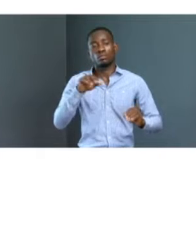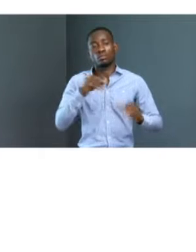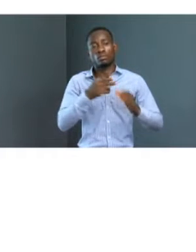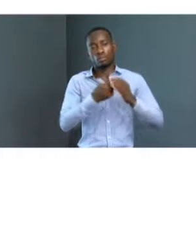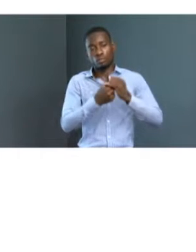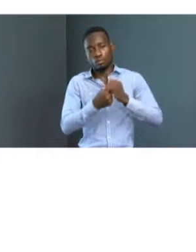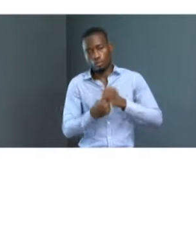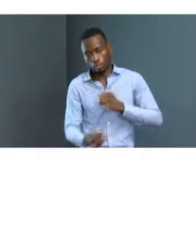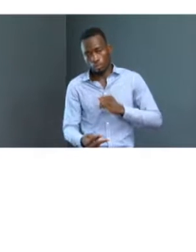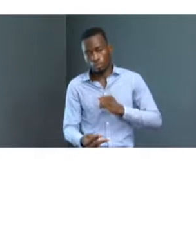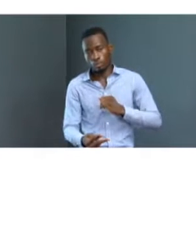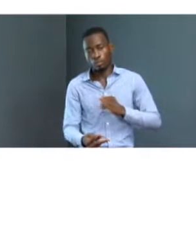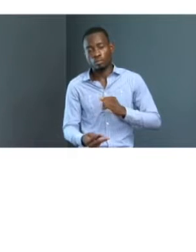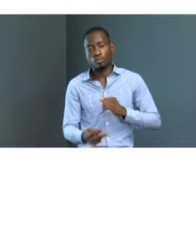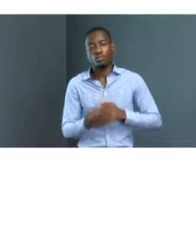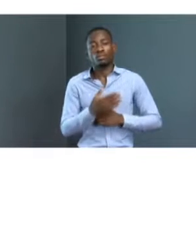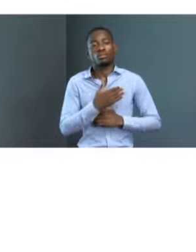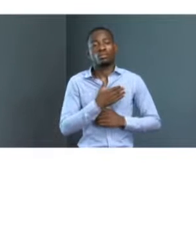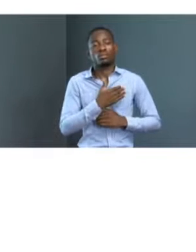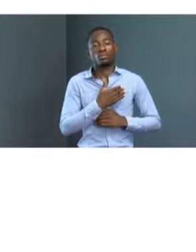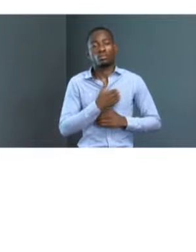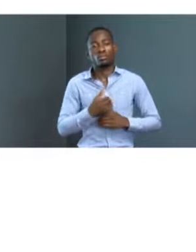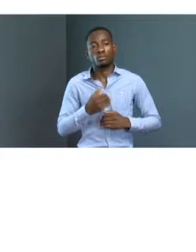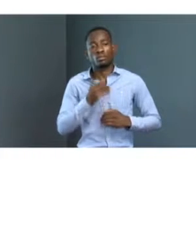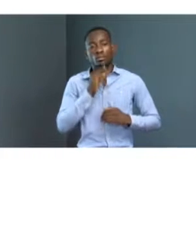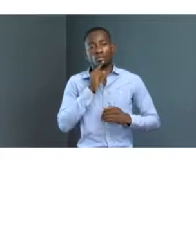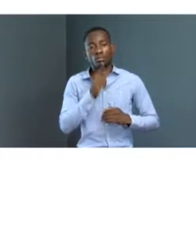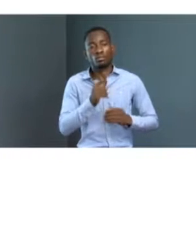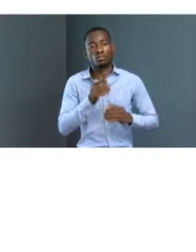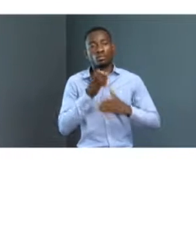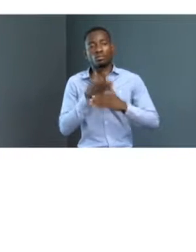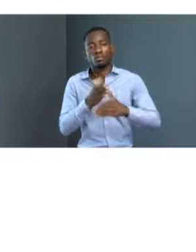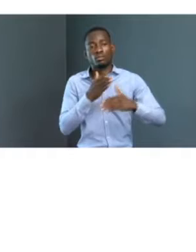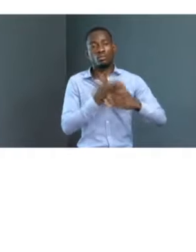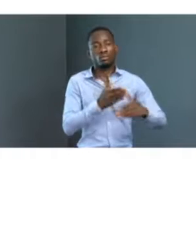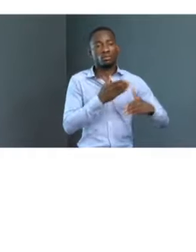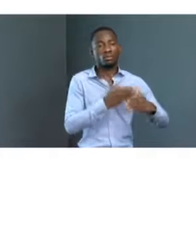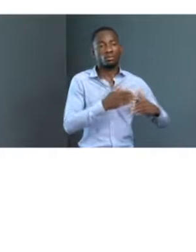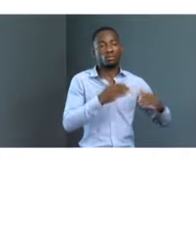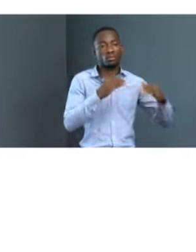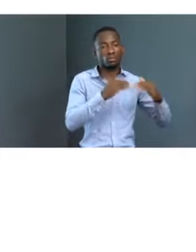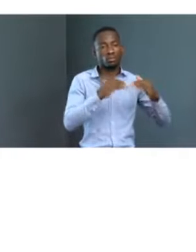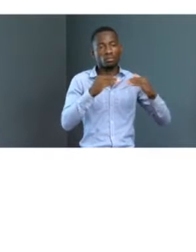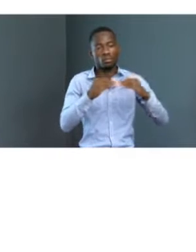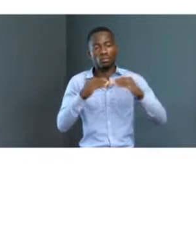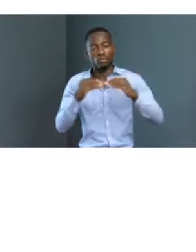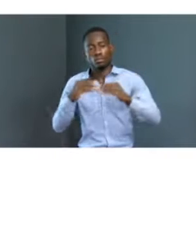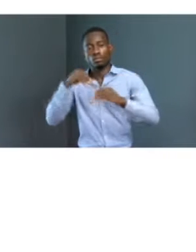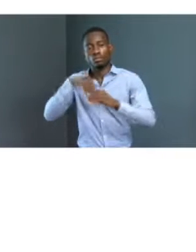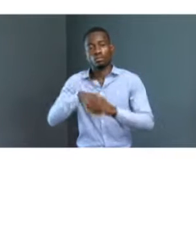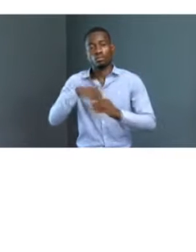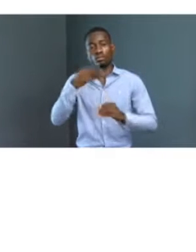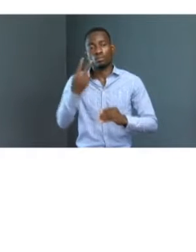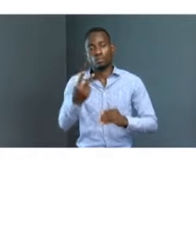l'interphase et est réparti de façon équitable dans 2 cellules